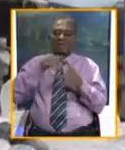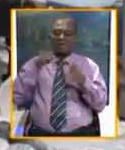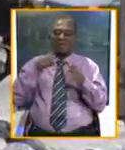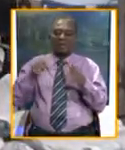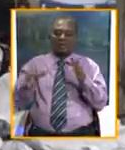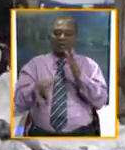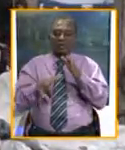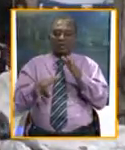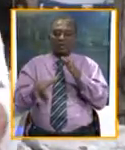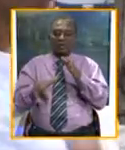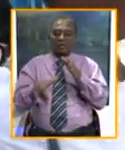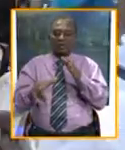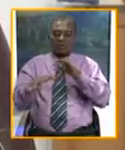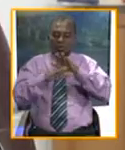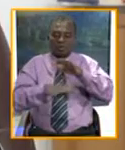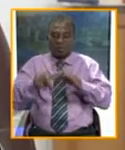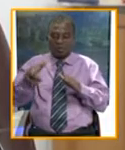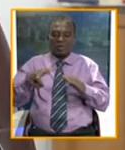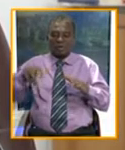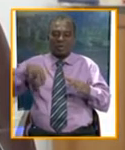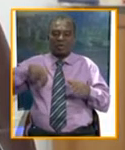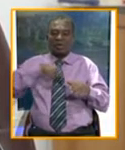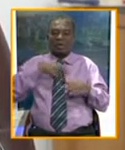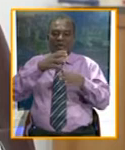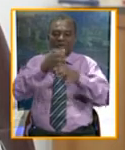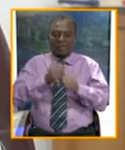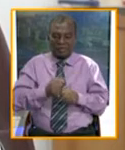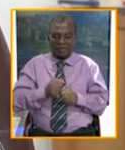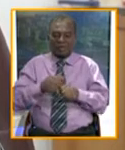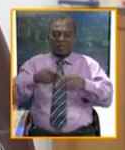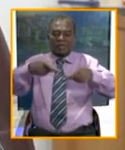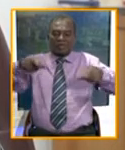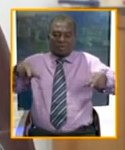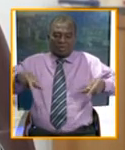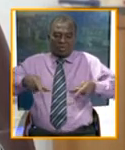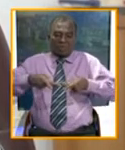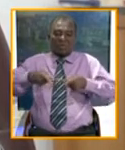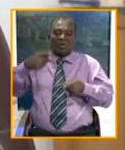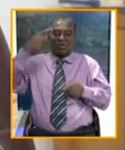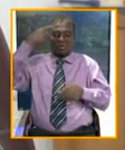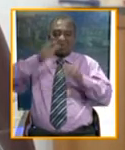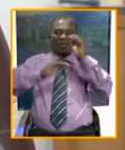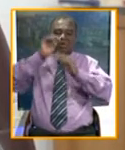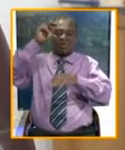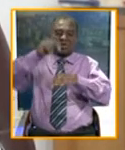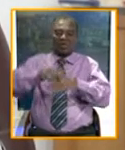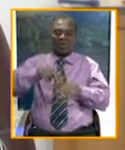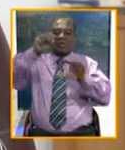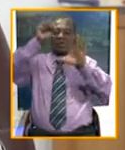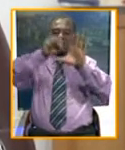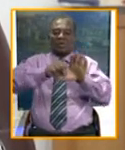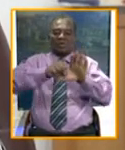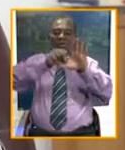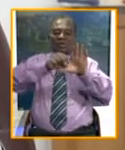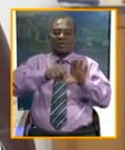avons, au niveau de l'Union des villes, pu obtenir un terrain en vue de la construction du siège